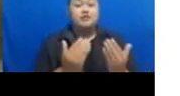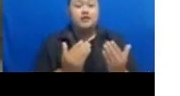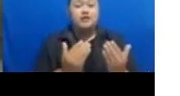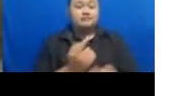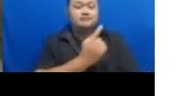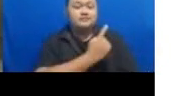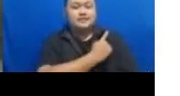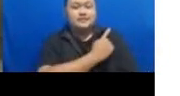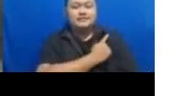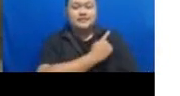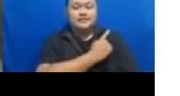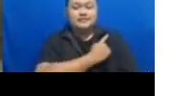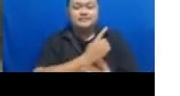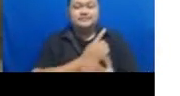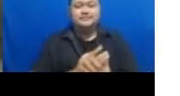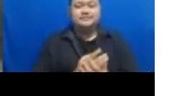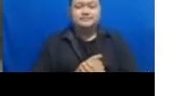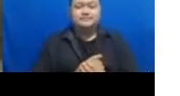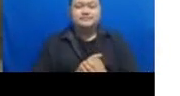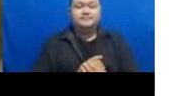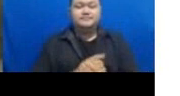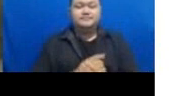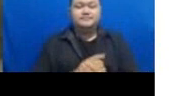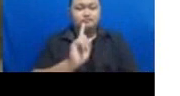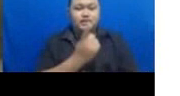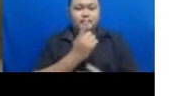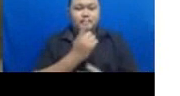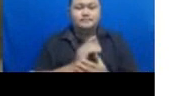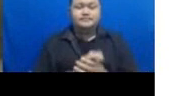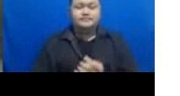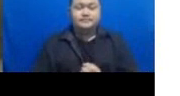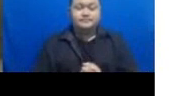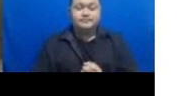masing-masing, kita mulai.